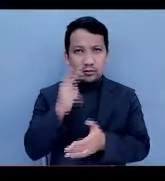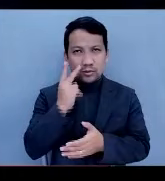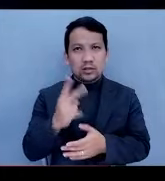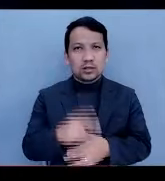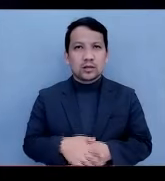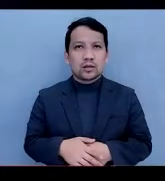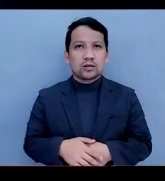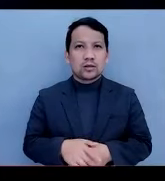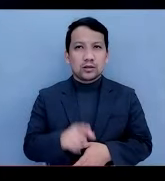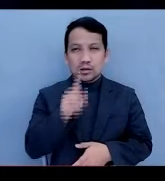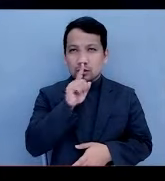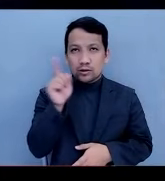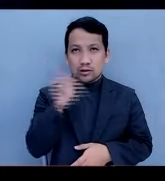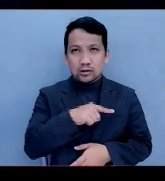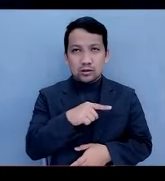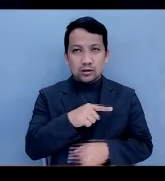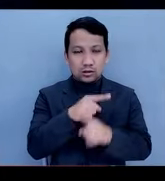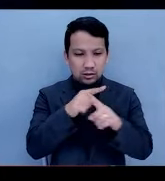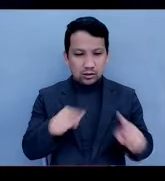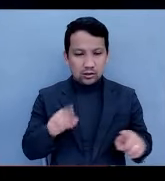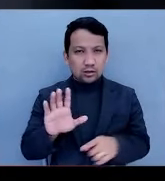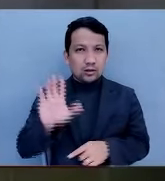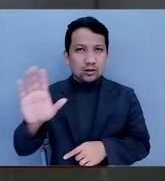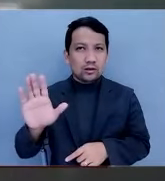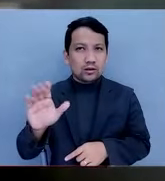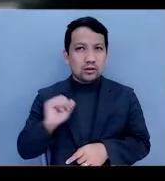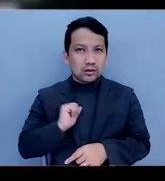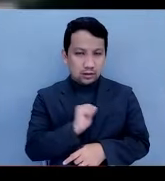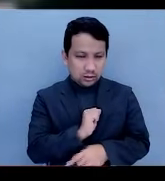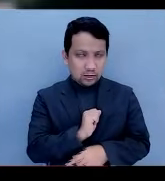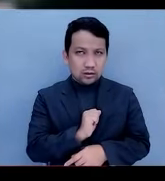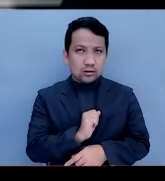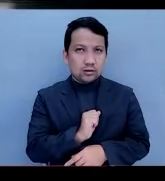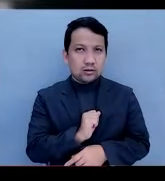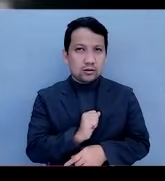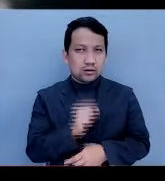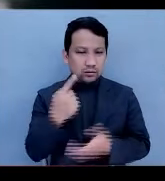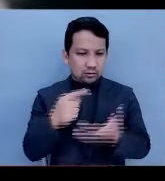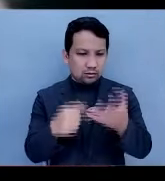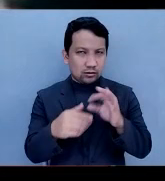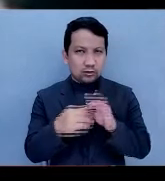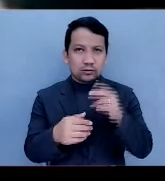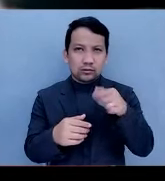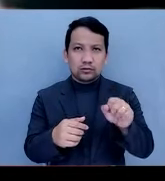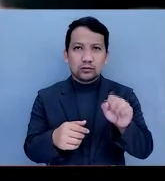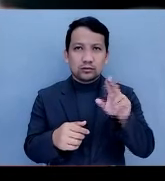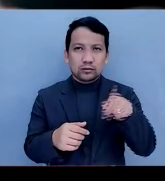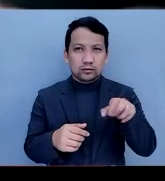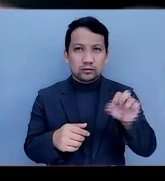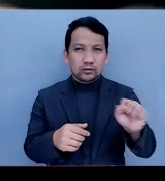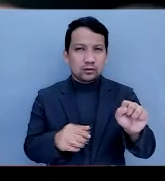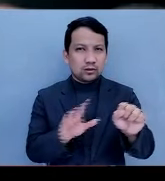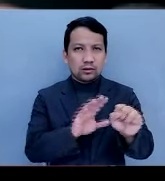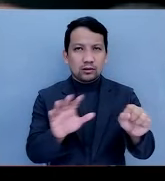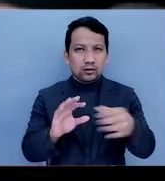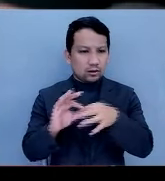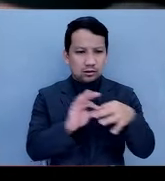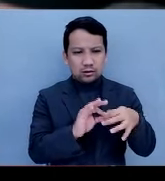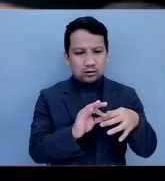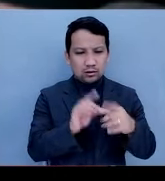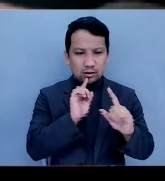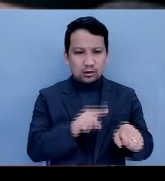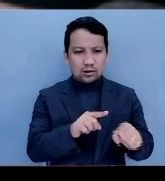kapatid, hindi po totoo ang akusasyon laban sa senadora. Sinuri po yan ng Facts First PH at ng Rappler. Walang kahit anong